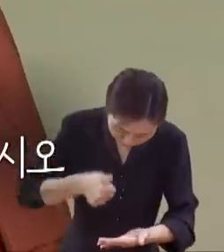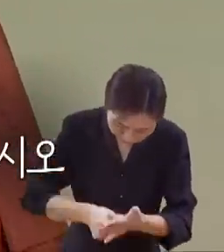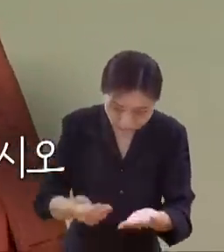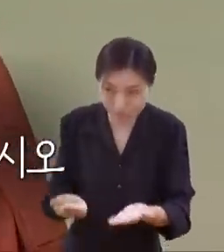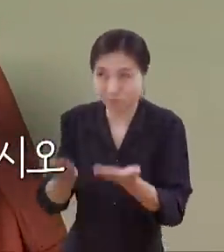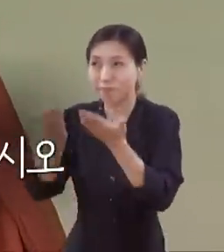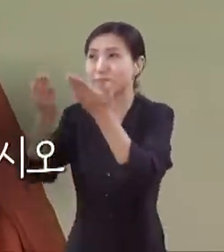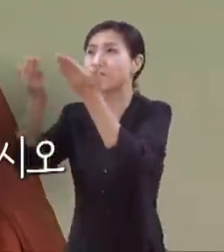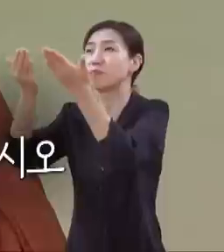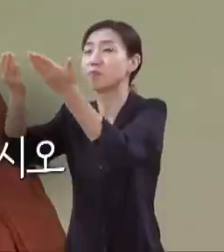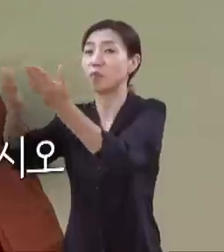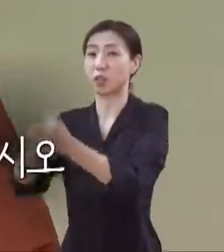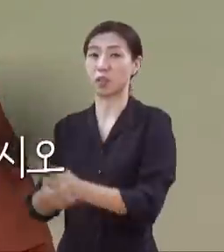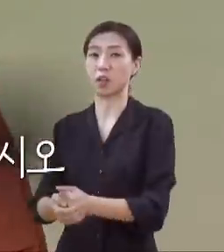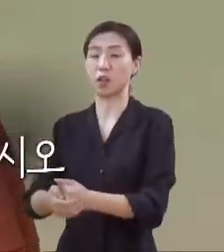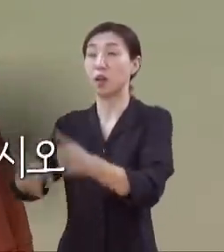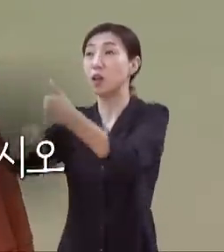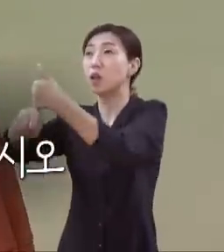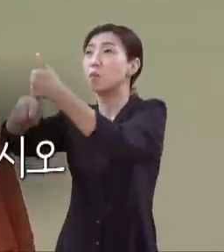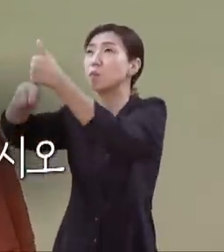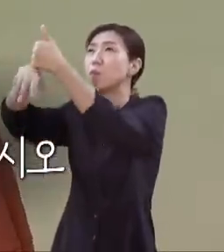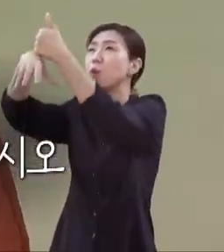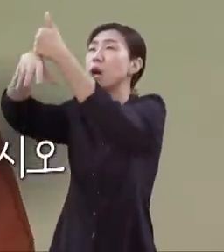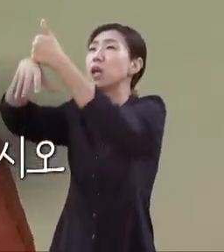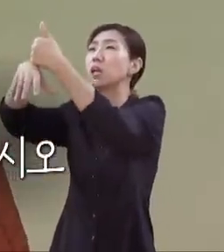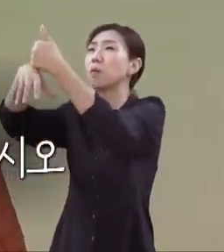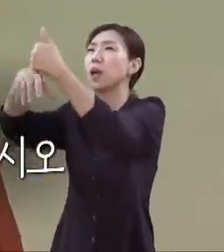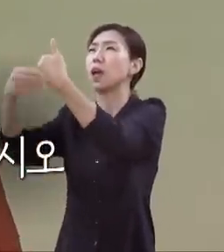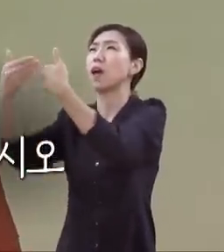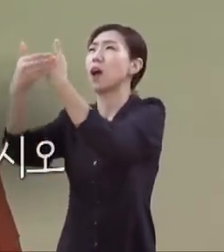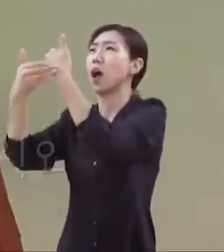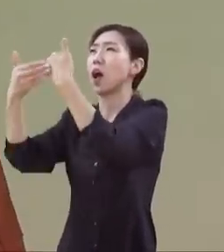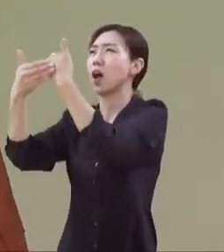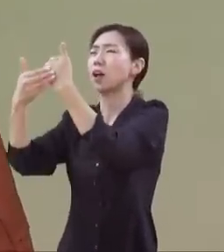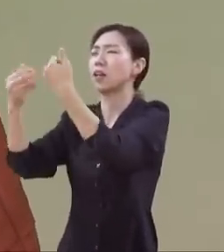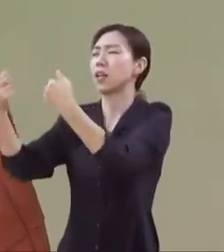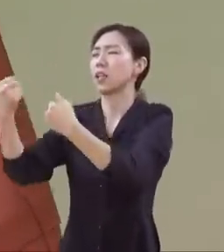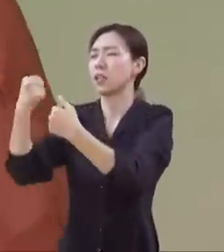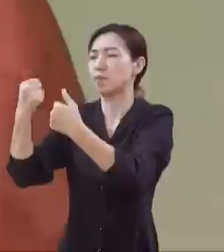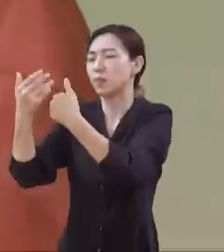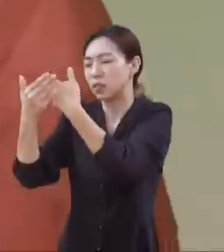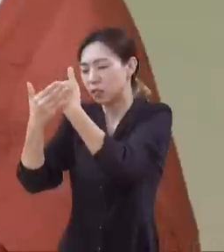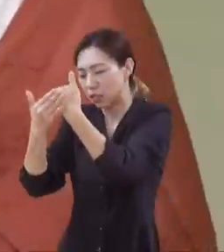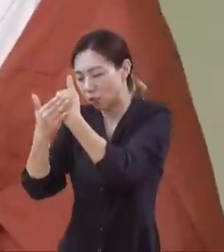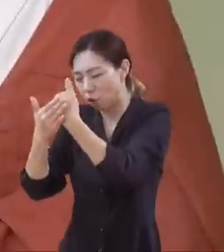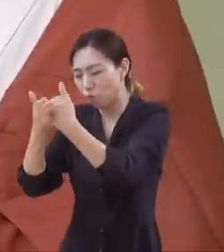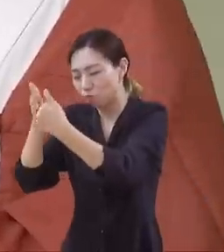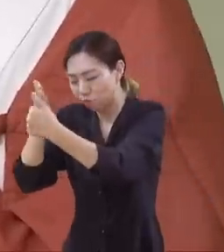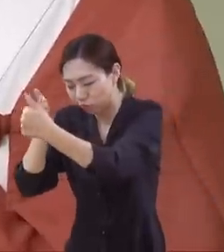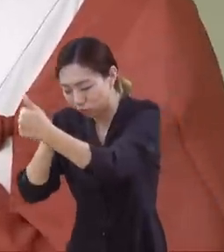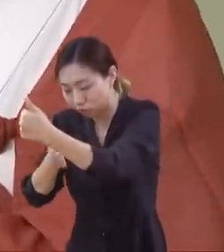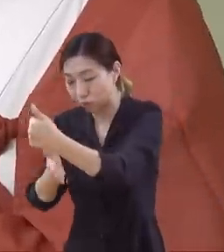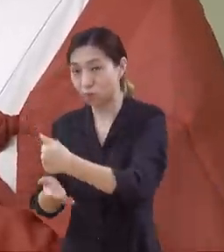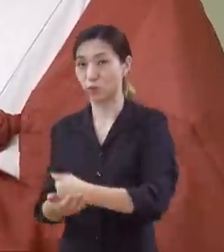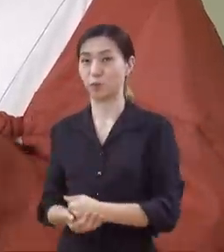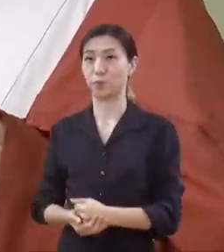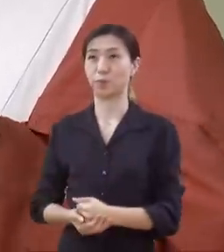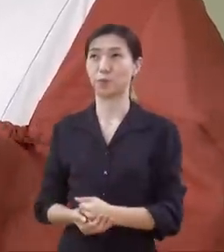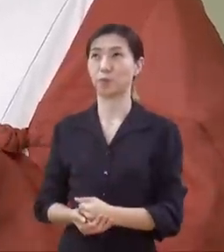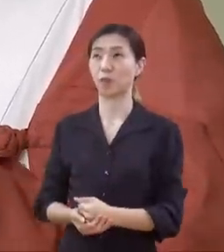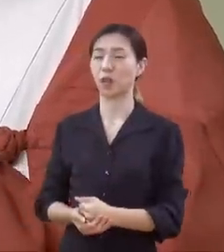불보살님들의 그 은은한 가피의 힘을 우리들에게 주십시오 늘 은은한 그 카피의